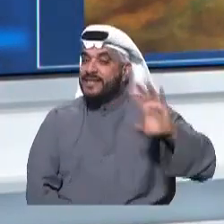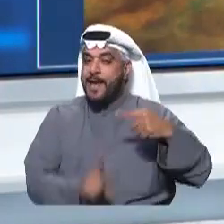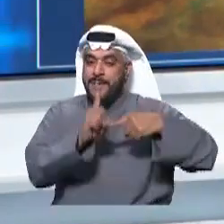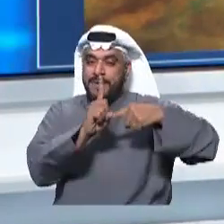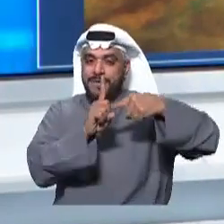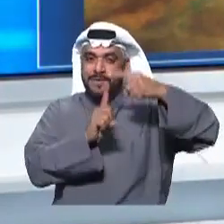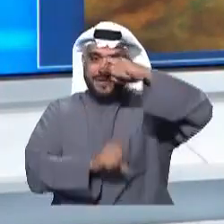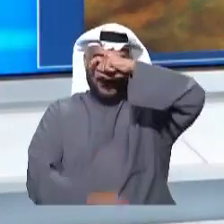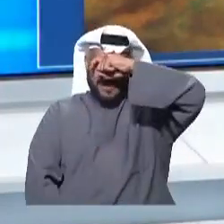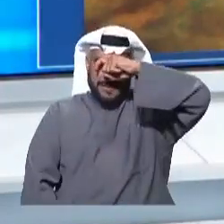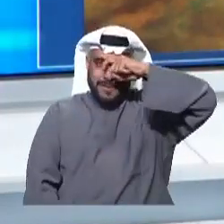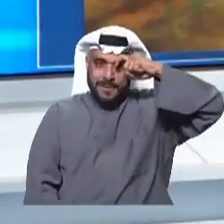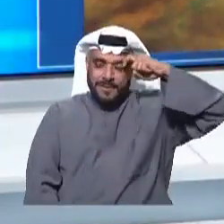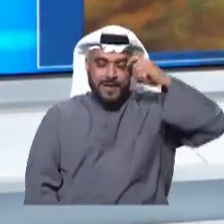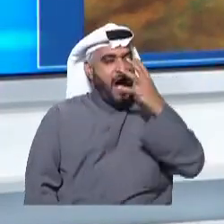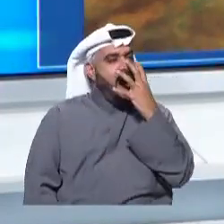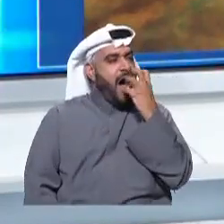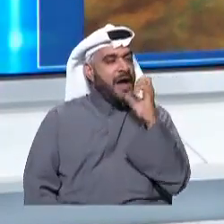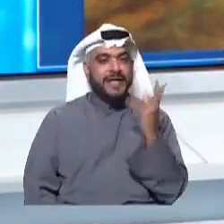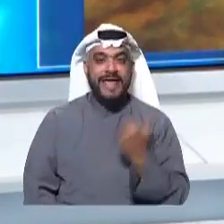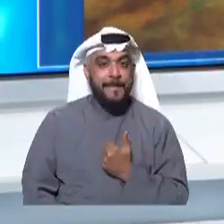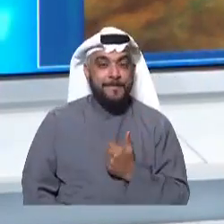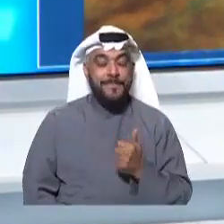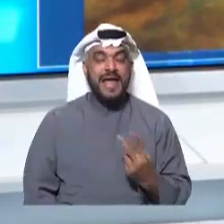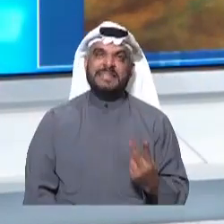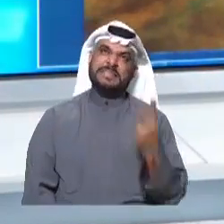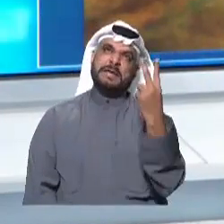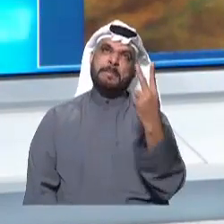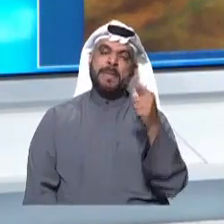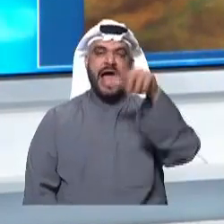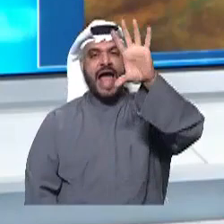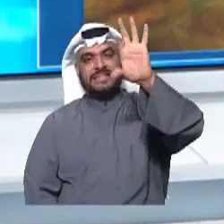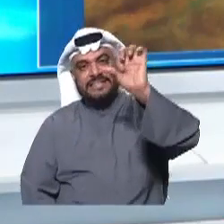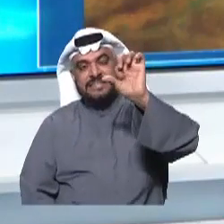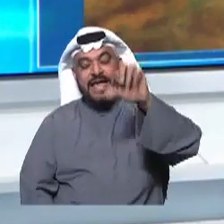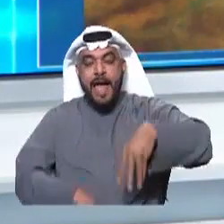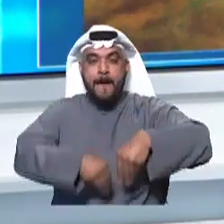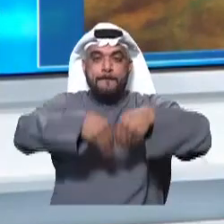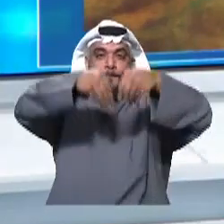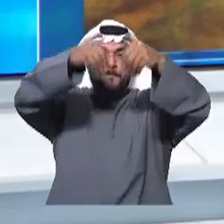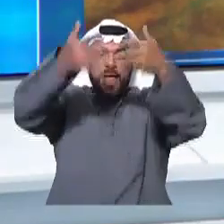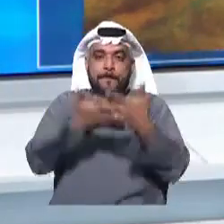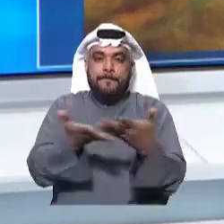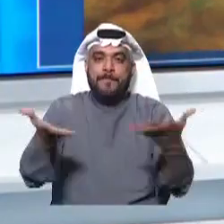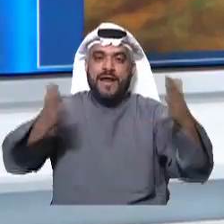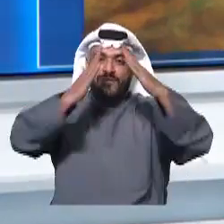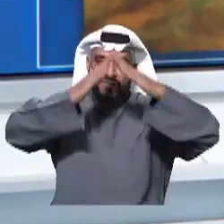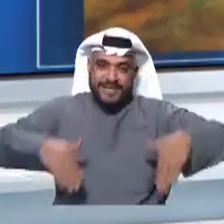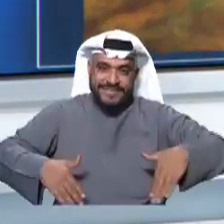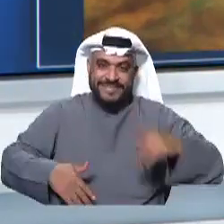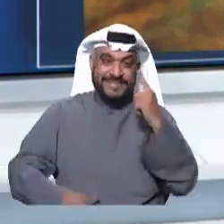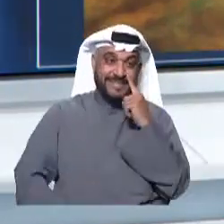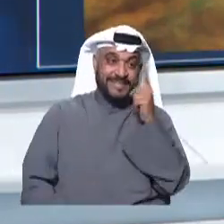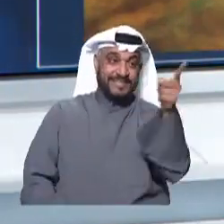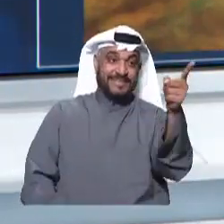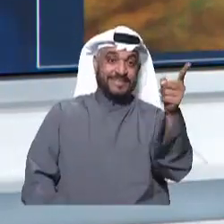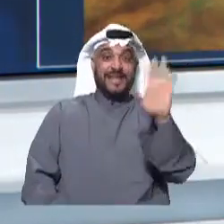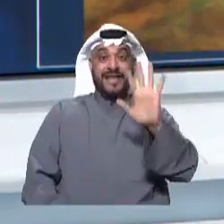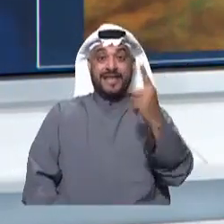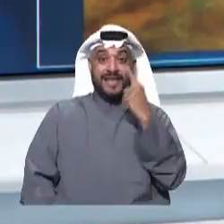درجات إلى 9 درجات على المناطق البرية، 11 درجة مئوية على مدينة الكويت، ومن 9 إلى 14 درجة مئوية على